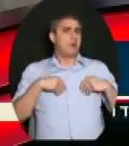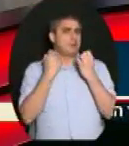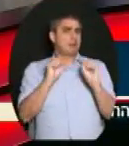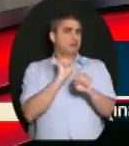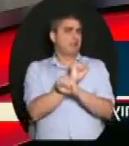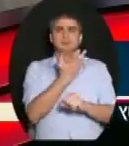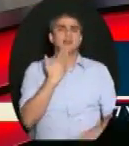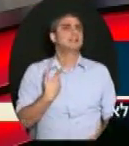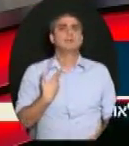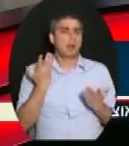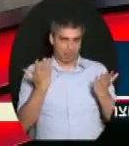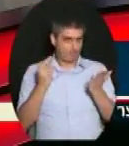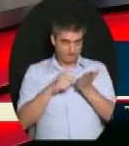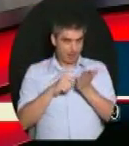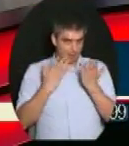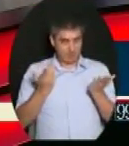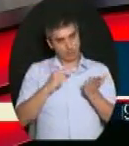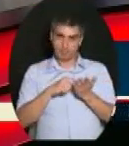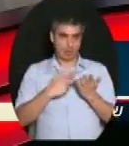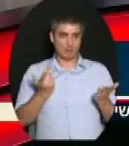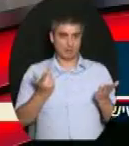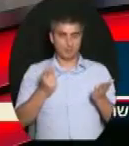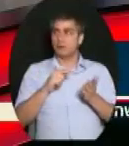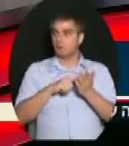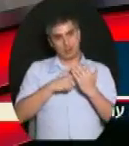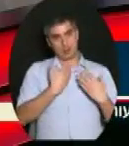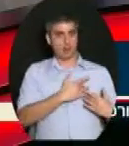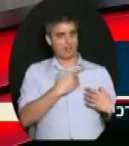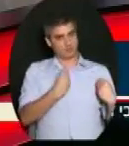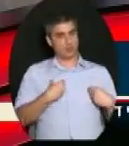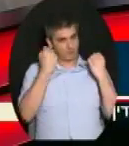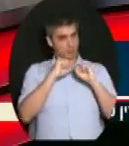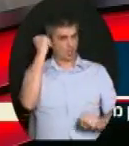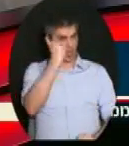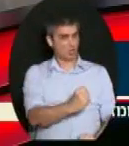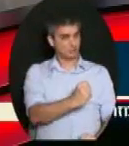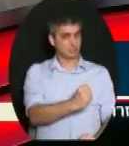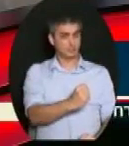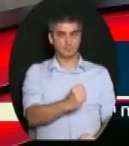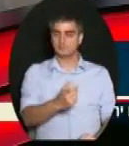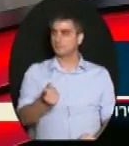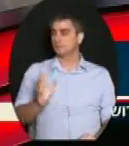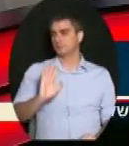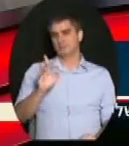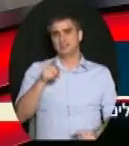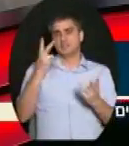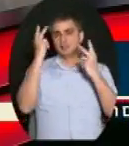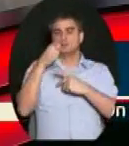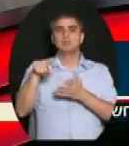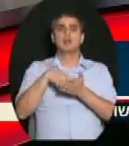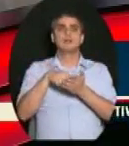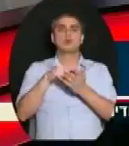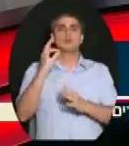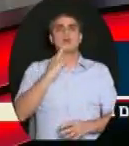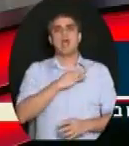לשחרר את האסירים? תסביר לי מה, מתוך טוב לב לשחרר רוצחים? לא, זה, תראי, זה תיקון של